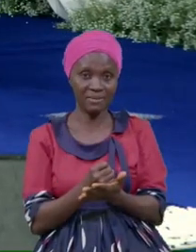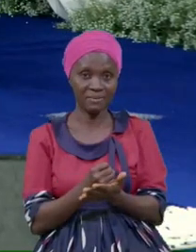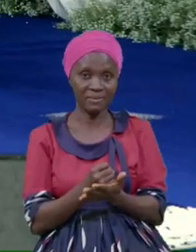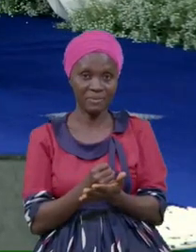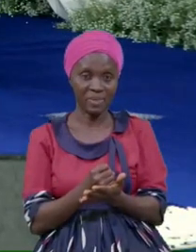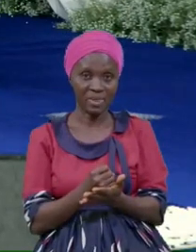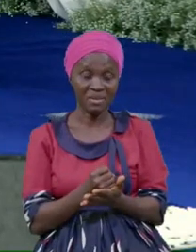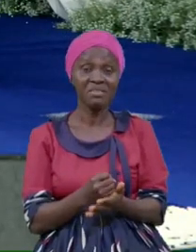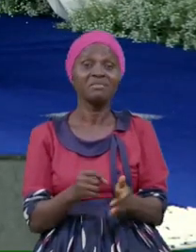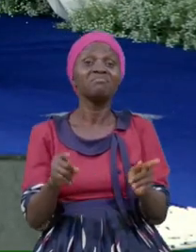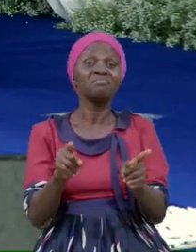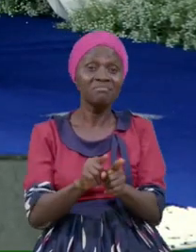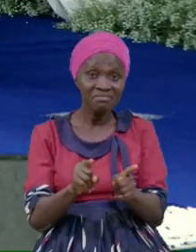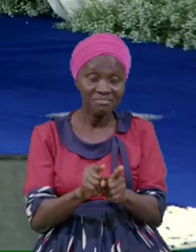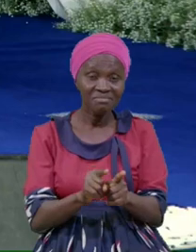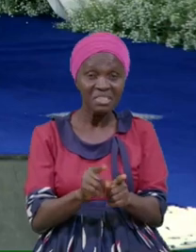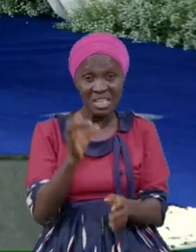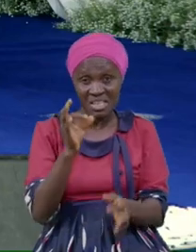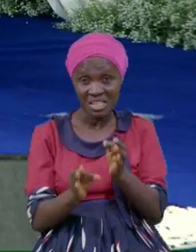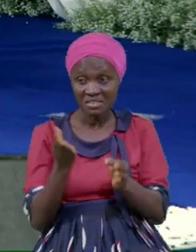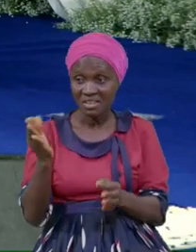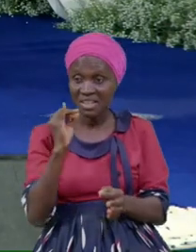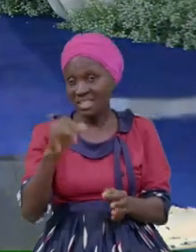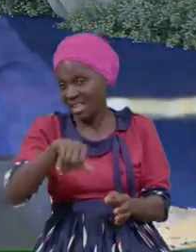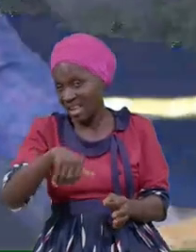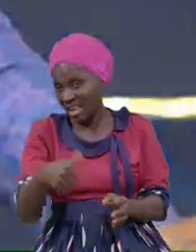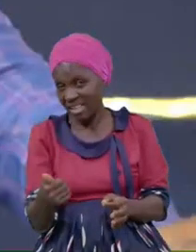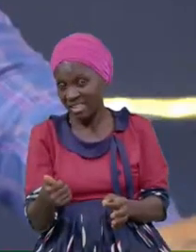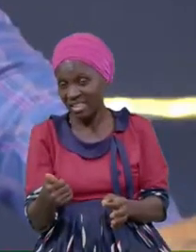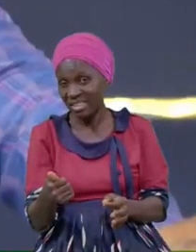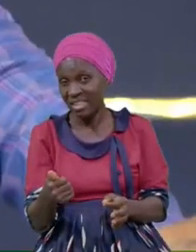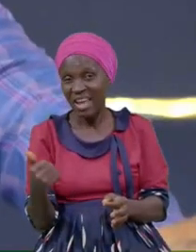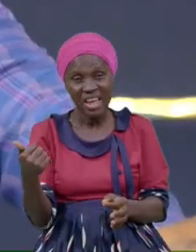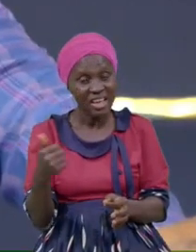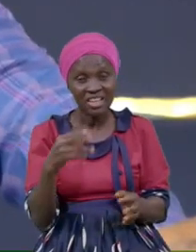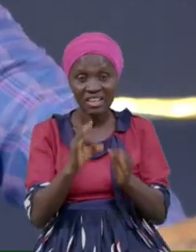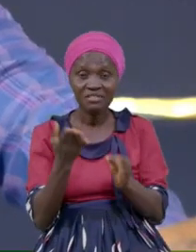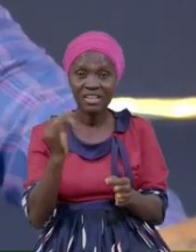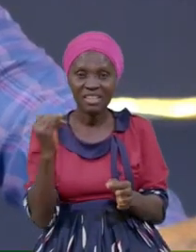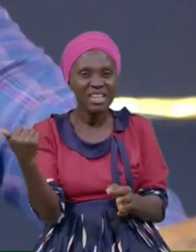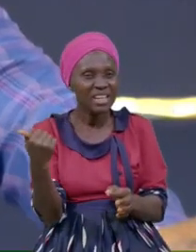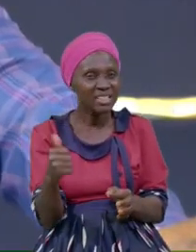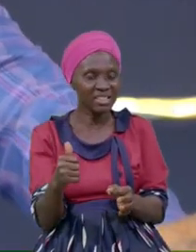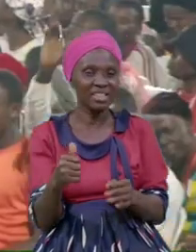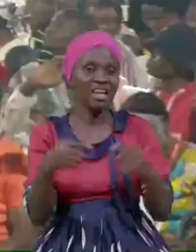Même tes ennemis, s'il y a un ennemi, il verra la grâce de Dieu dans ta vie.